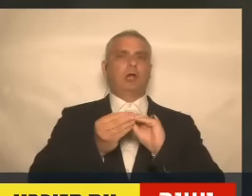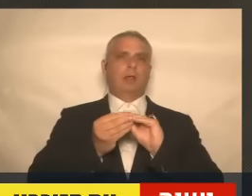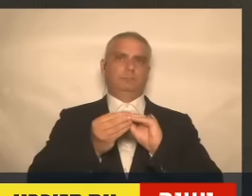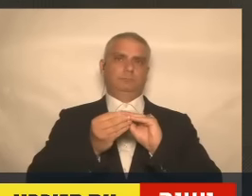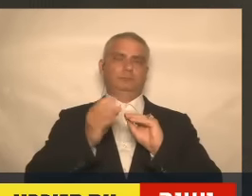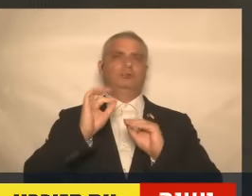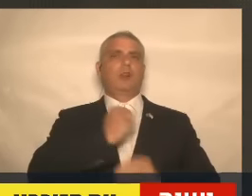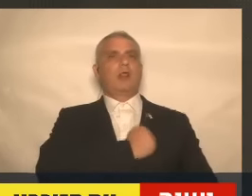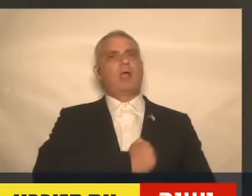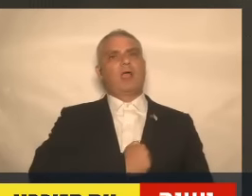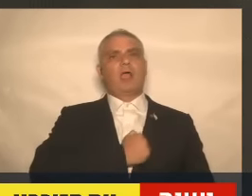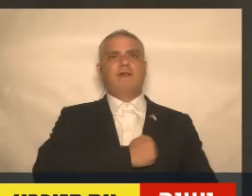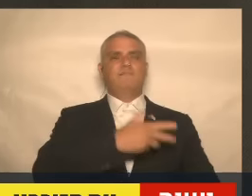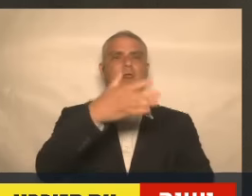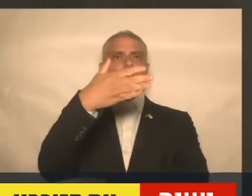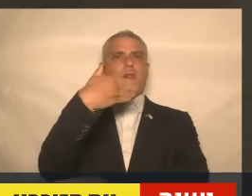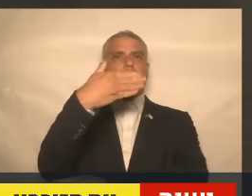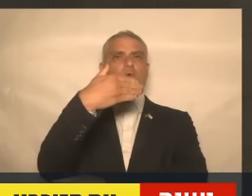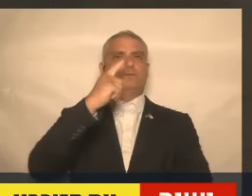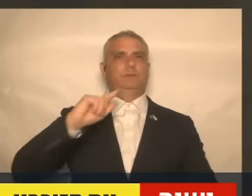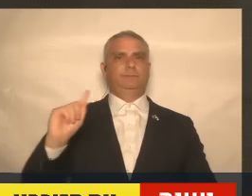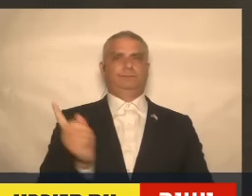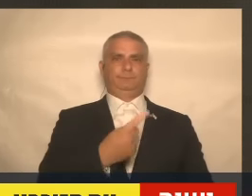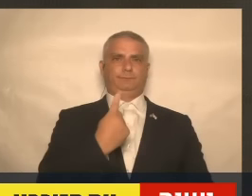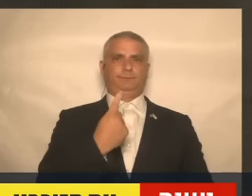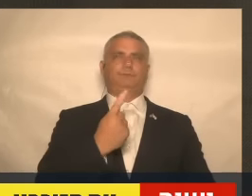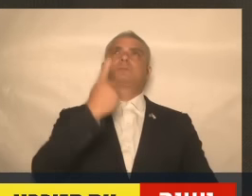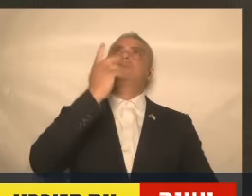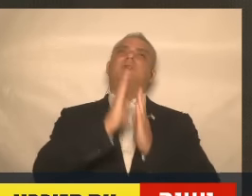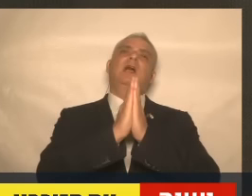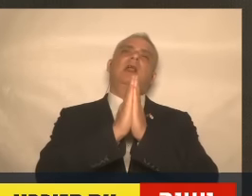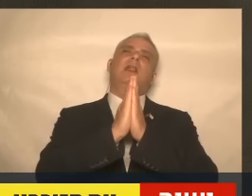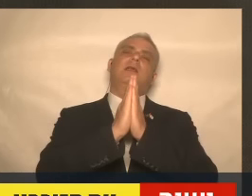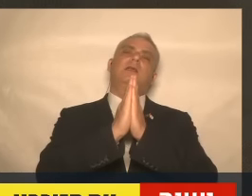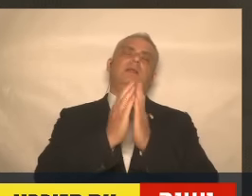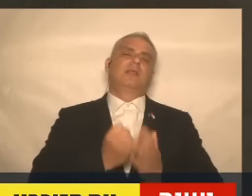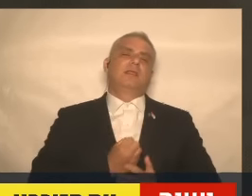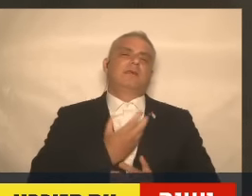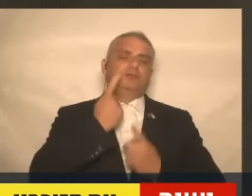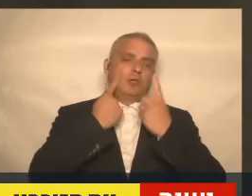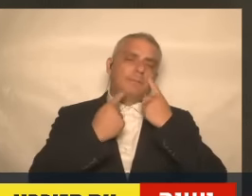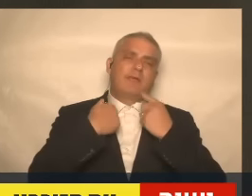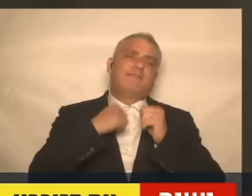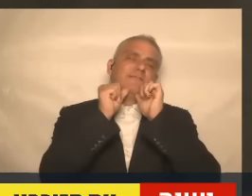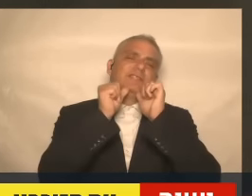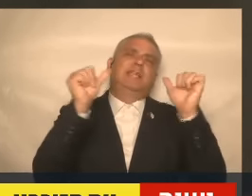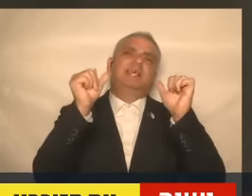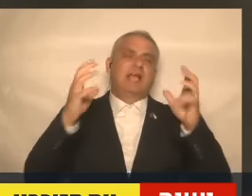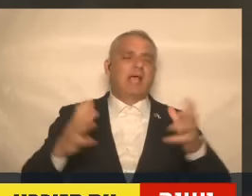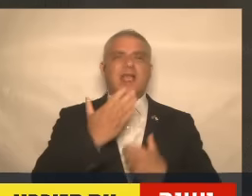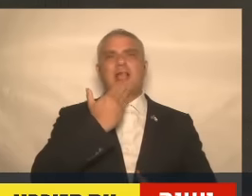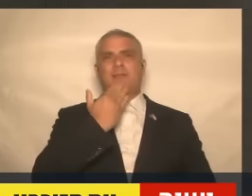זעקה של אבל לאומי. אלי אלי, נפשי בכי, וזעקי בת